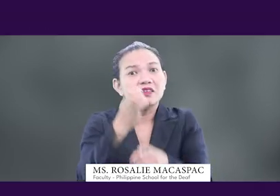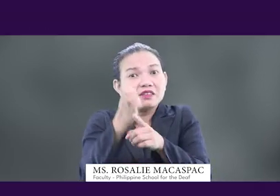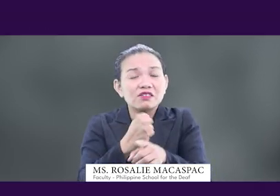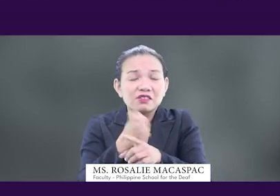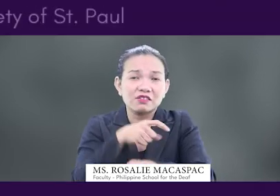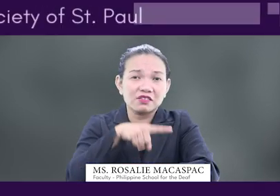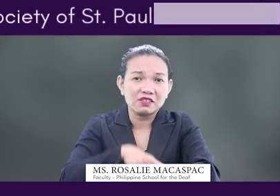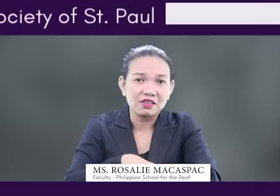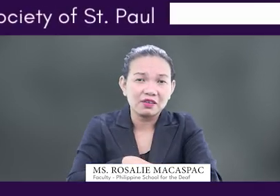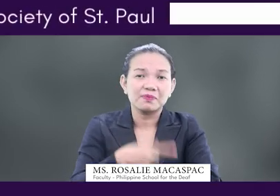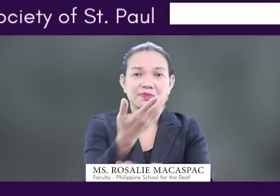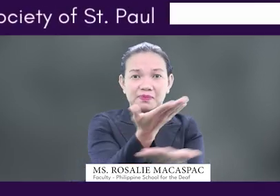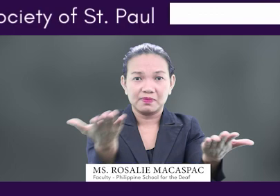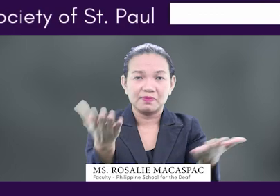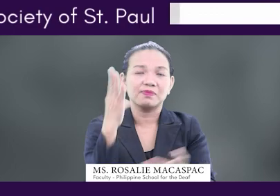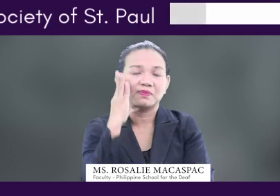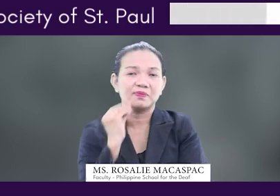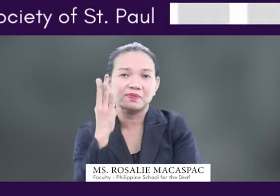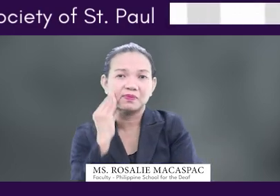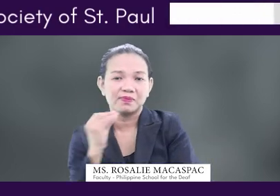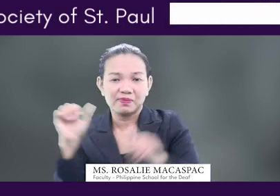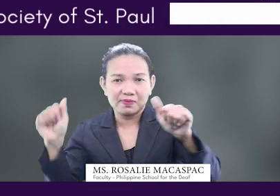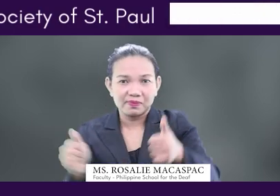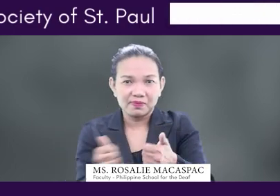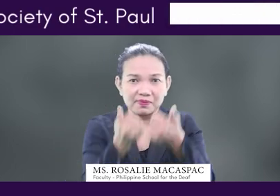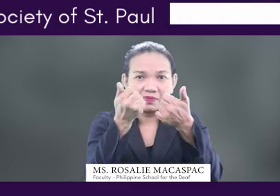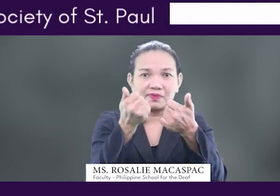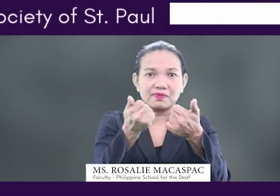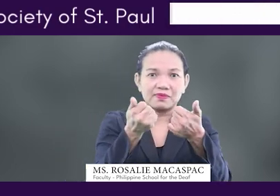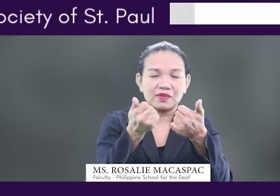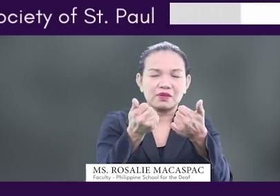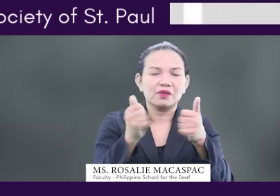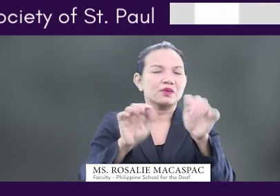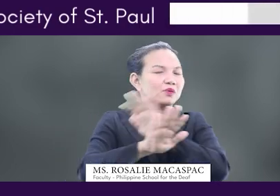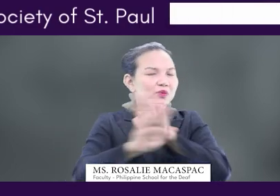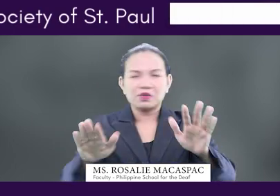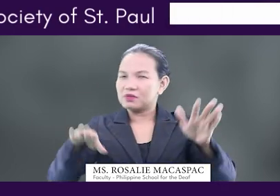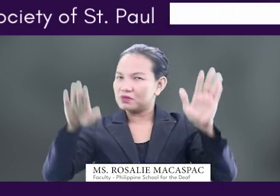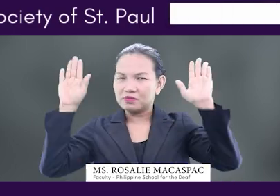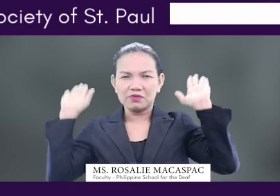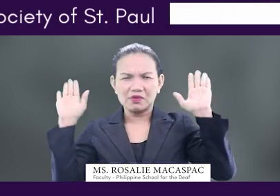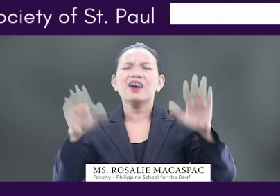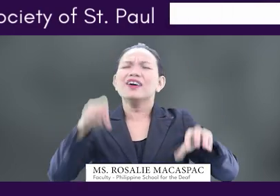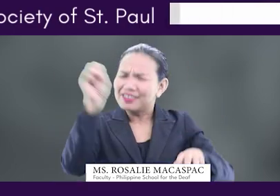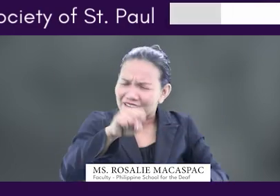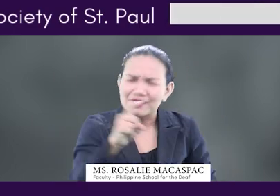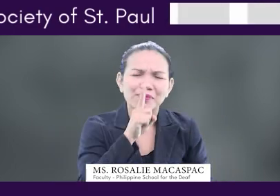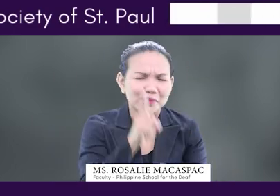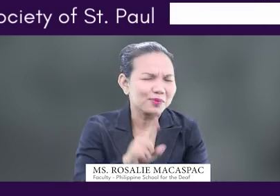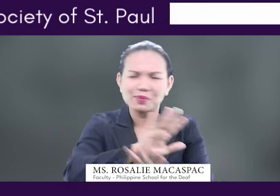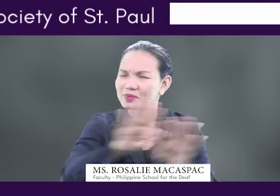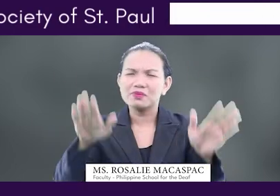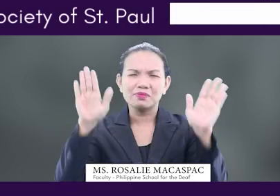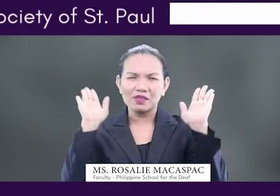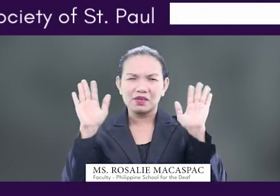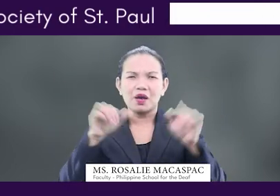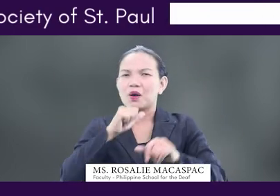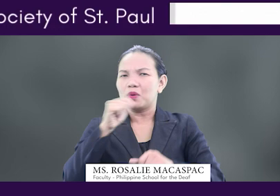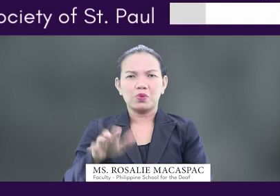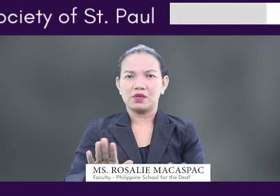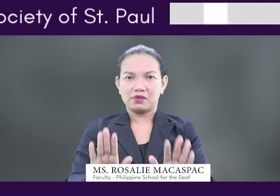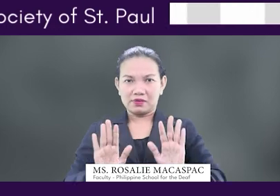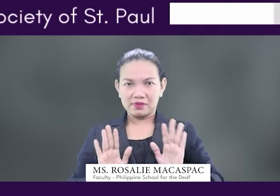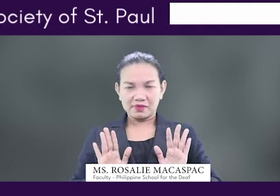Sa mga panahon na dumadaan tayo sa mga pagsubok ng buhay, huwag sumuko. Huwag sumuko.